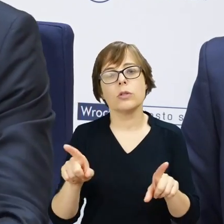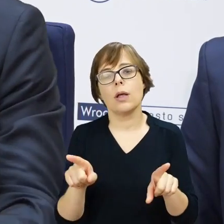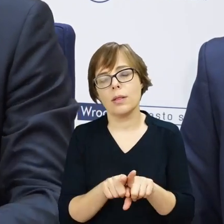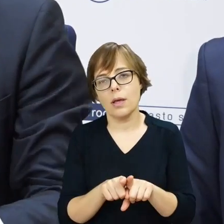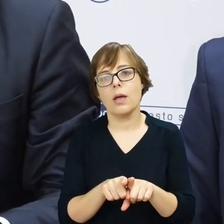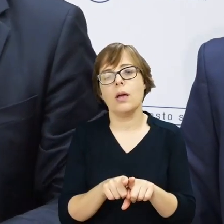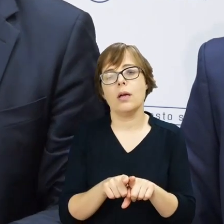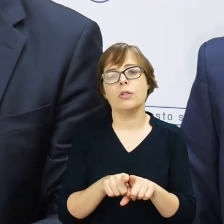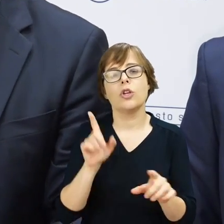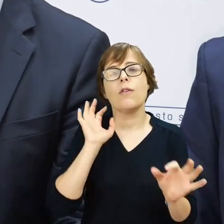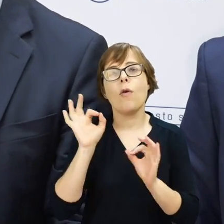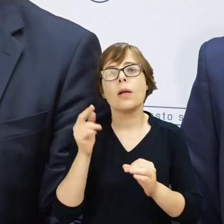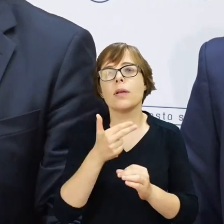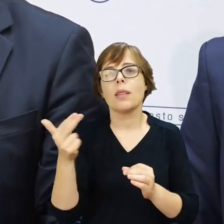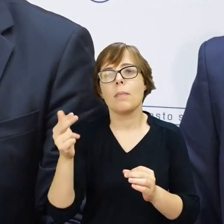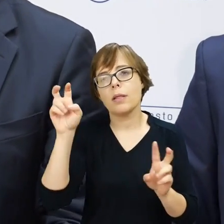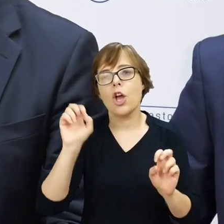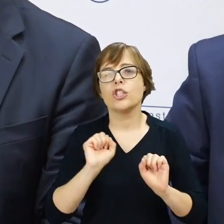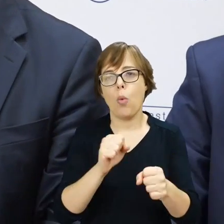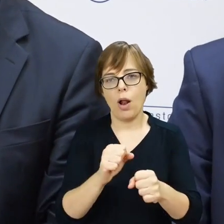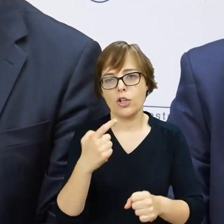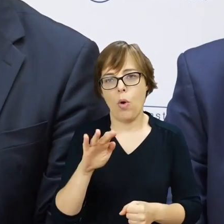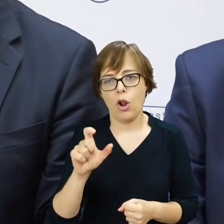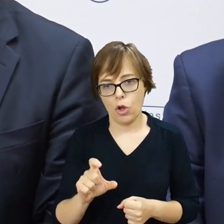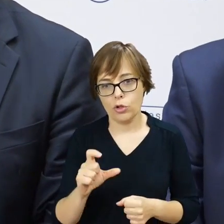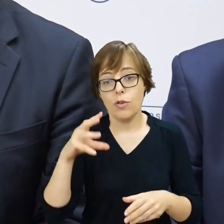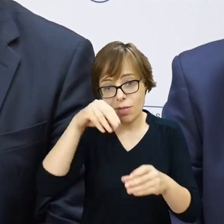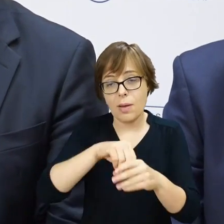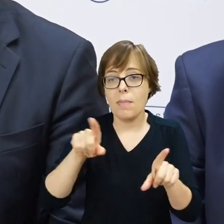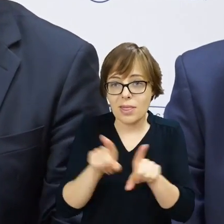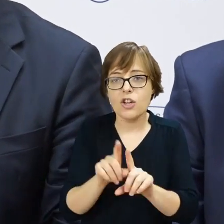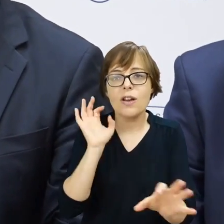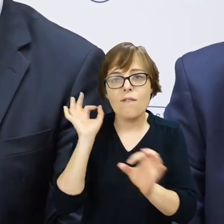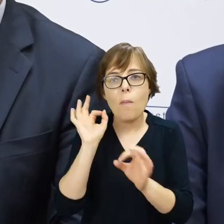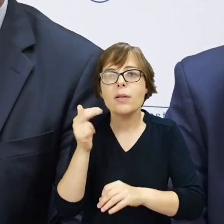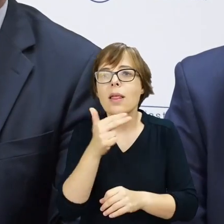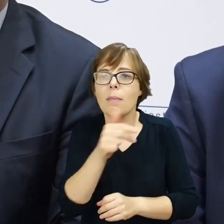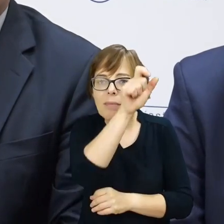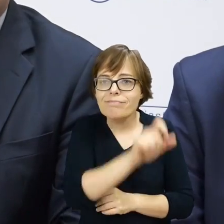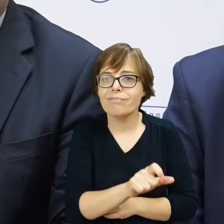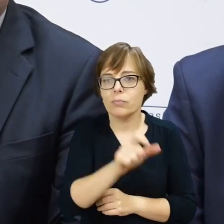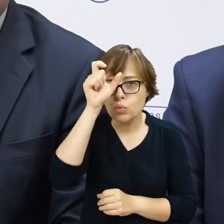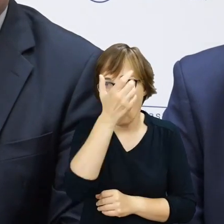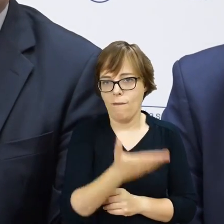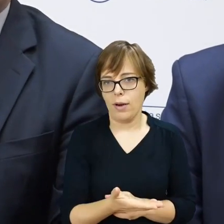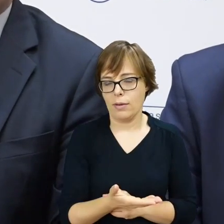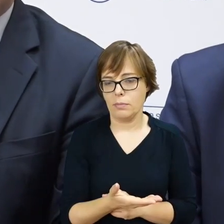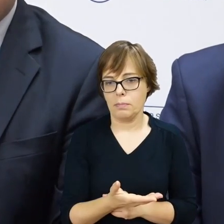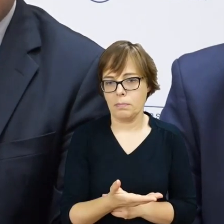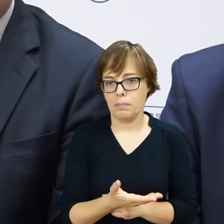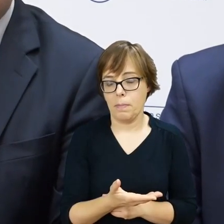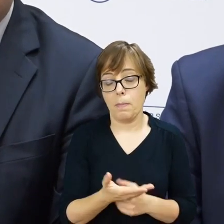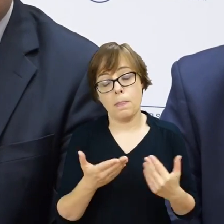informacji o działalności, ono w sobie przenosi również informacje o człowieku. Ono może przenosić informacje o człowieku,